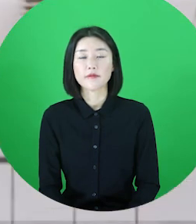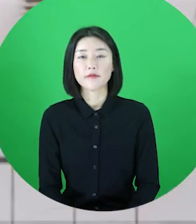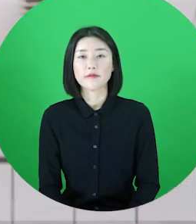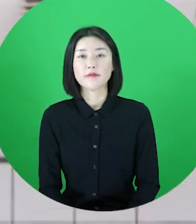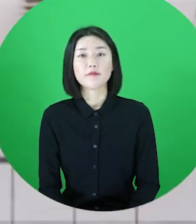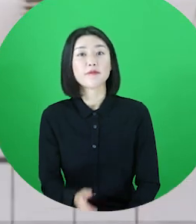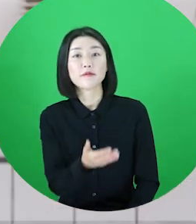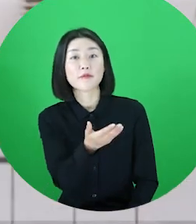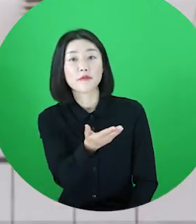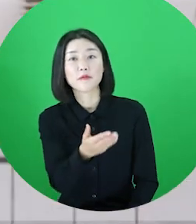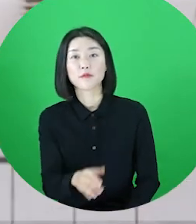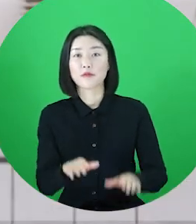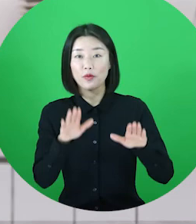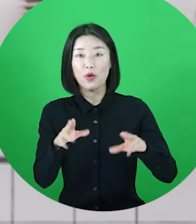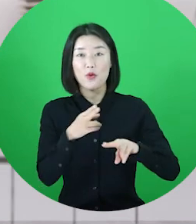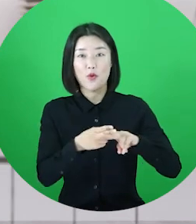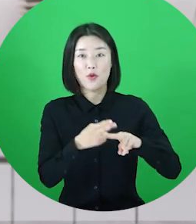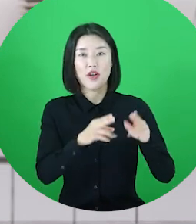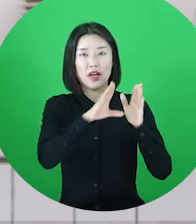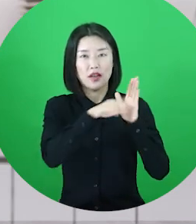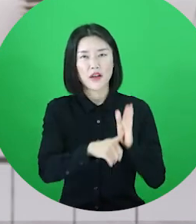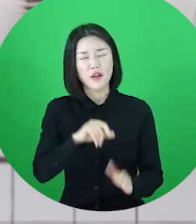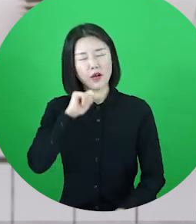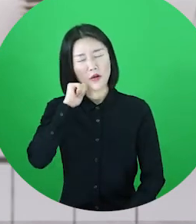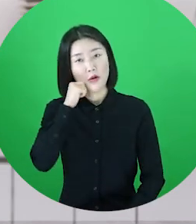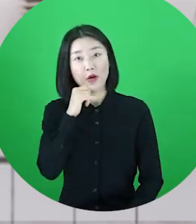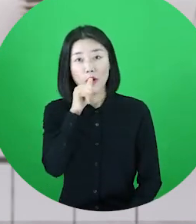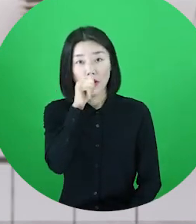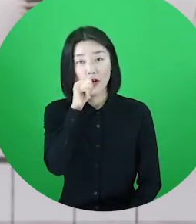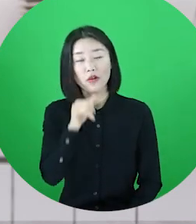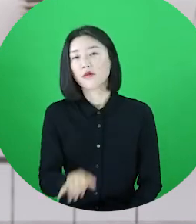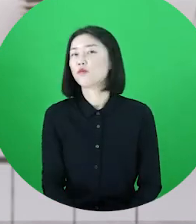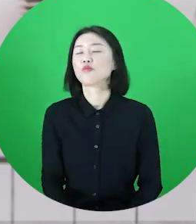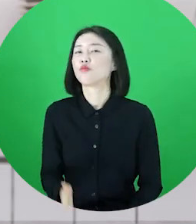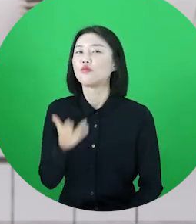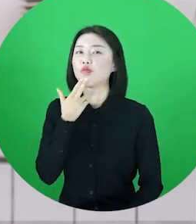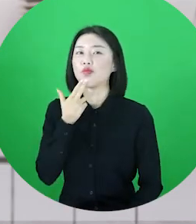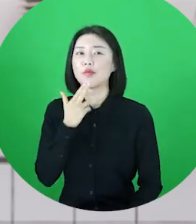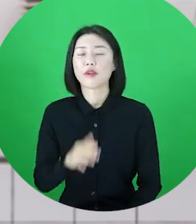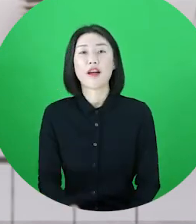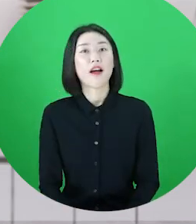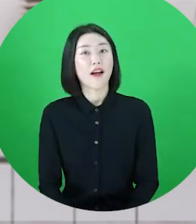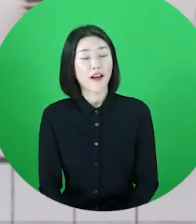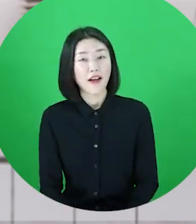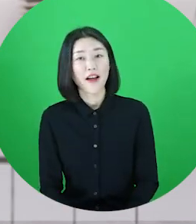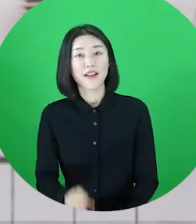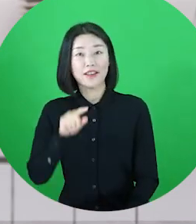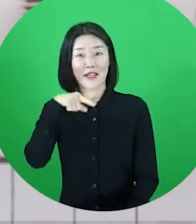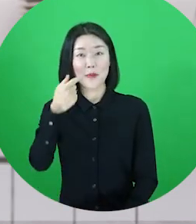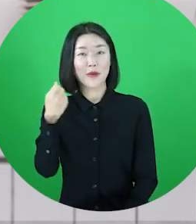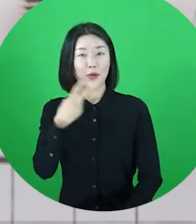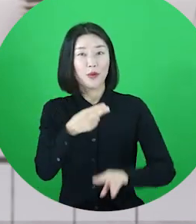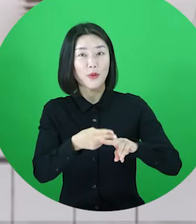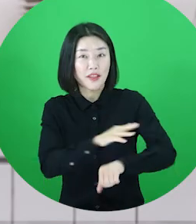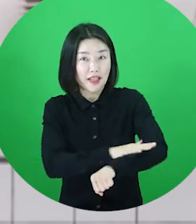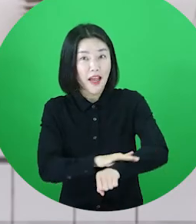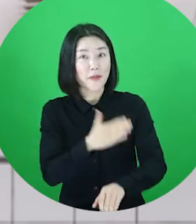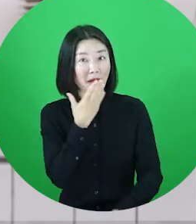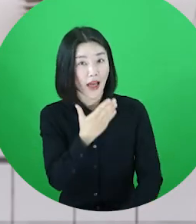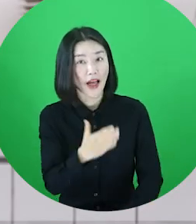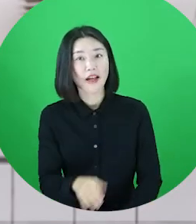요리사님, 혹시 오늘 요리 중에 어려운 부분이 있었나요? 없었어요. 아, 그래요? 그러면 다음에 또 잘할 수 있죠?